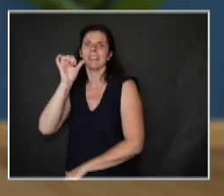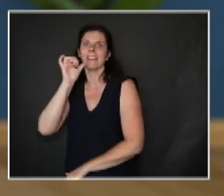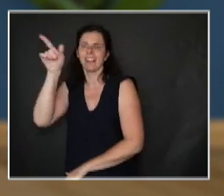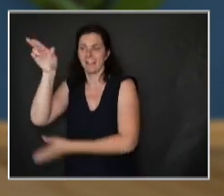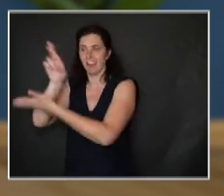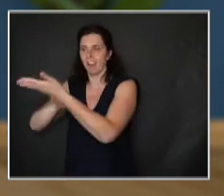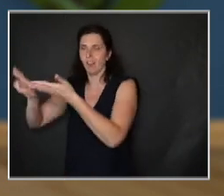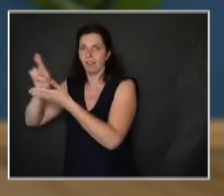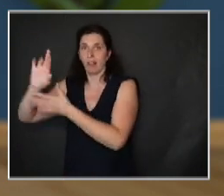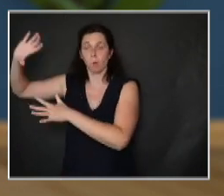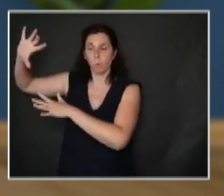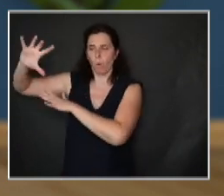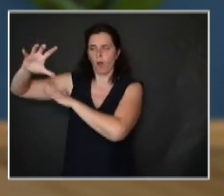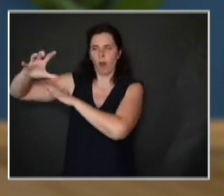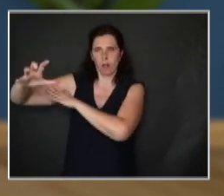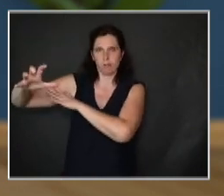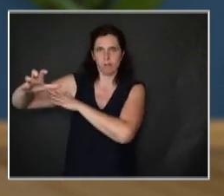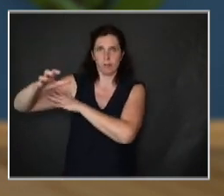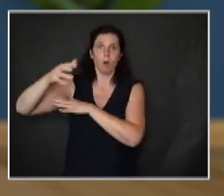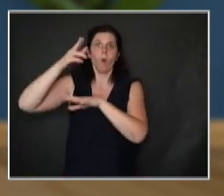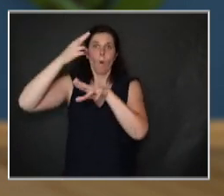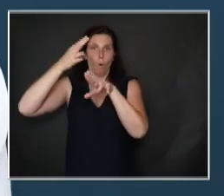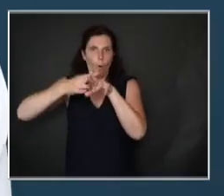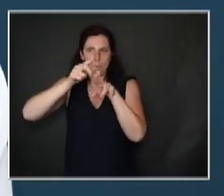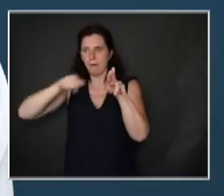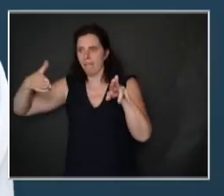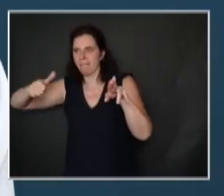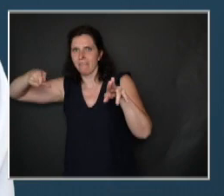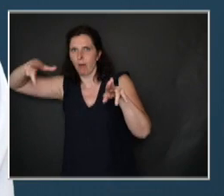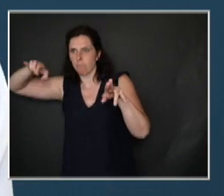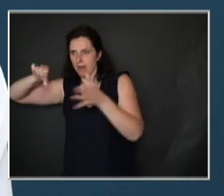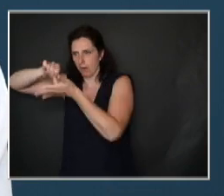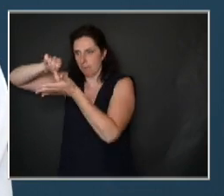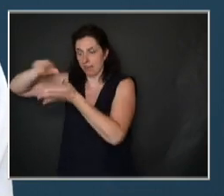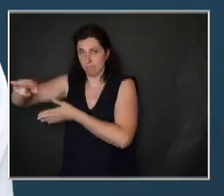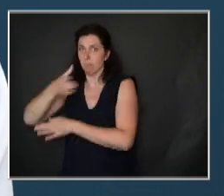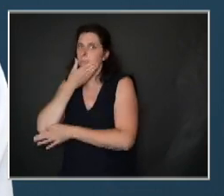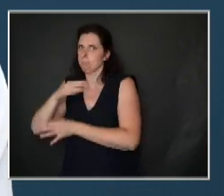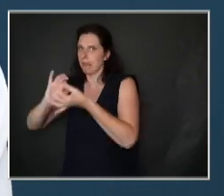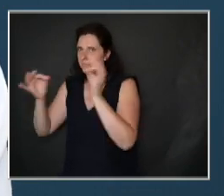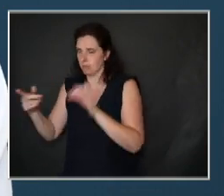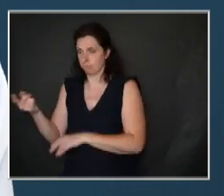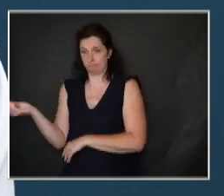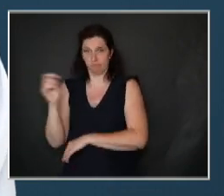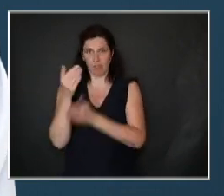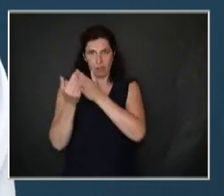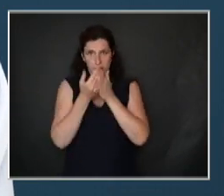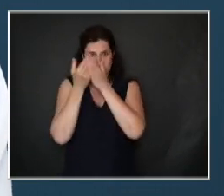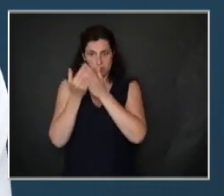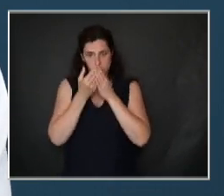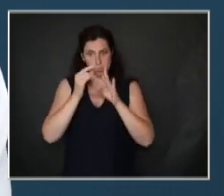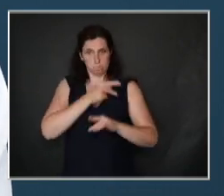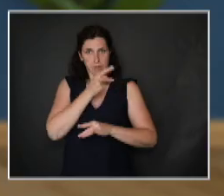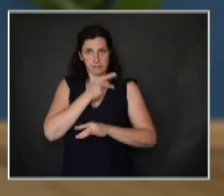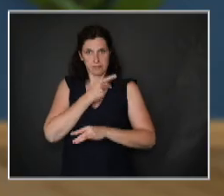région bien ensoleillée entre Rome et Naples, une belle histoire. A fait ses études de médecine à Cochin, un